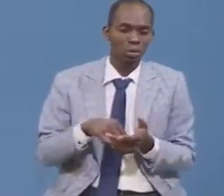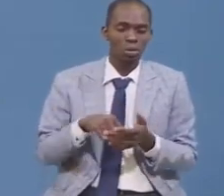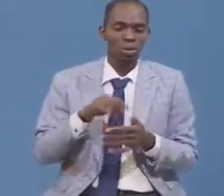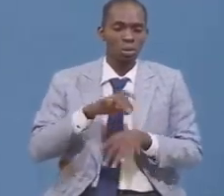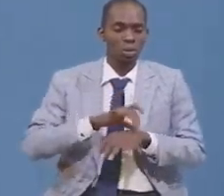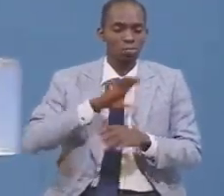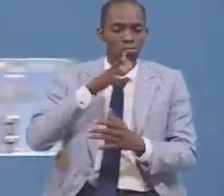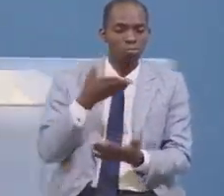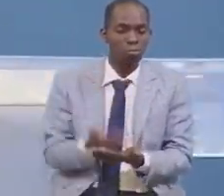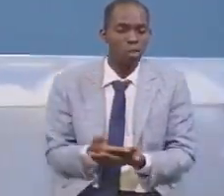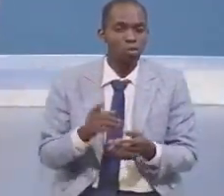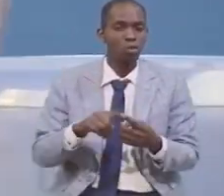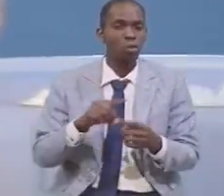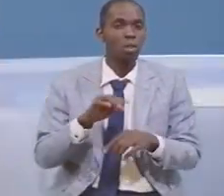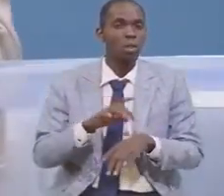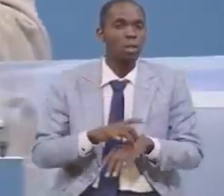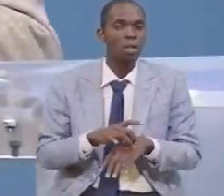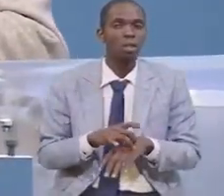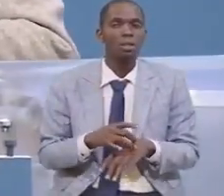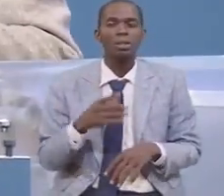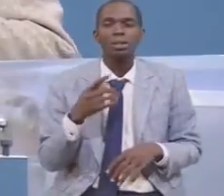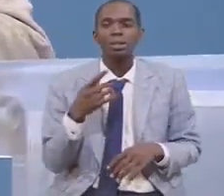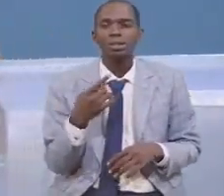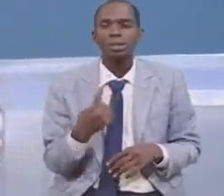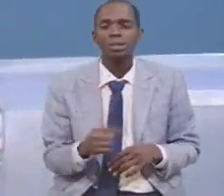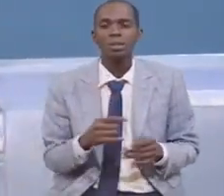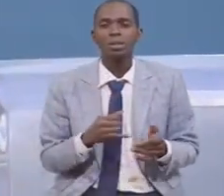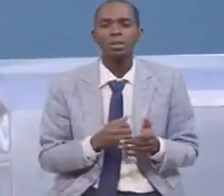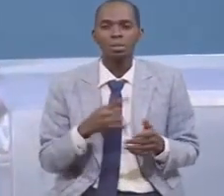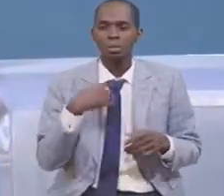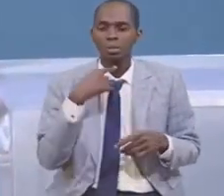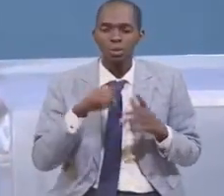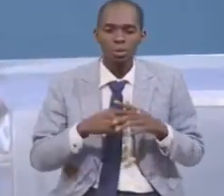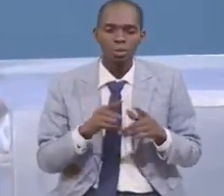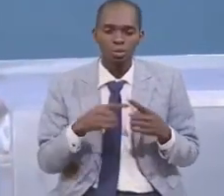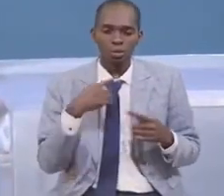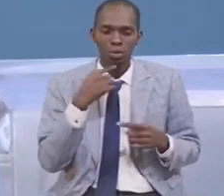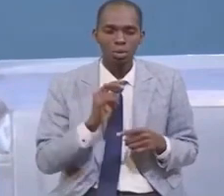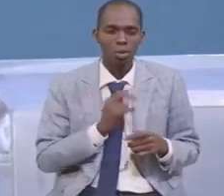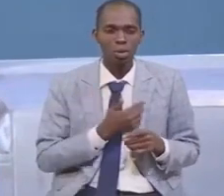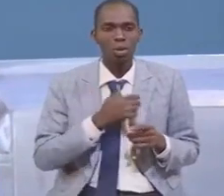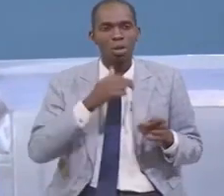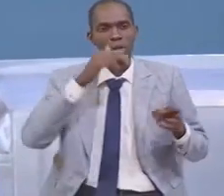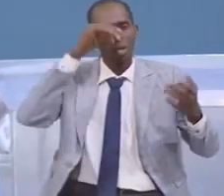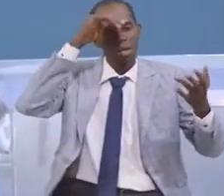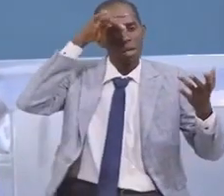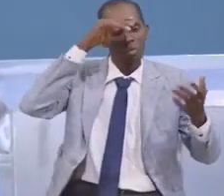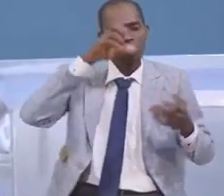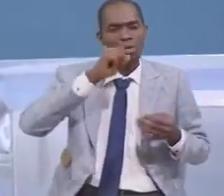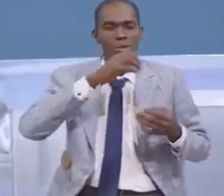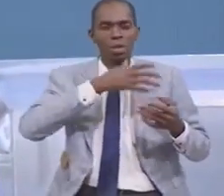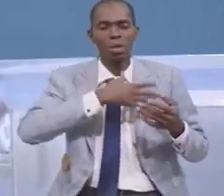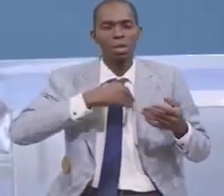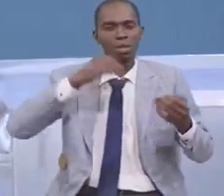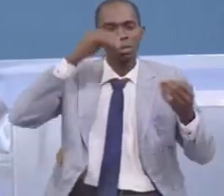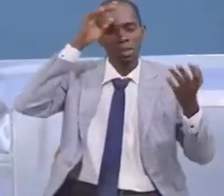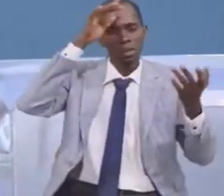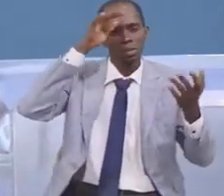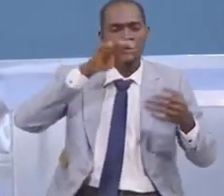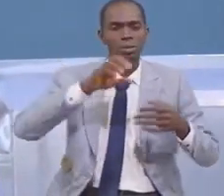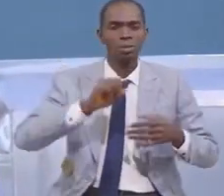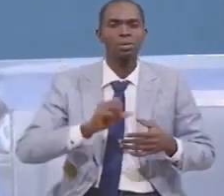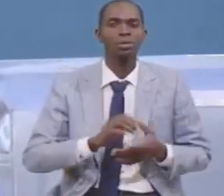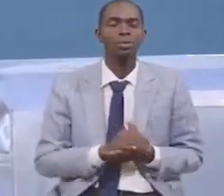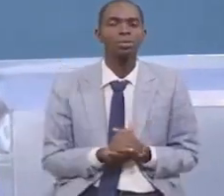ప్రణాళిక వేసుకుంటారు, ఆ విధంగా మనం భూమి మీదకి వచ్చాం. He to tell us expectation, expectation. అవన్నీ కూడా మనకు